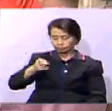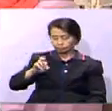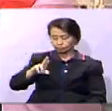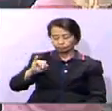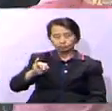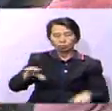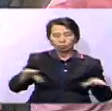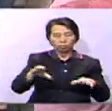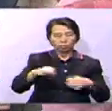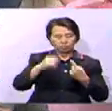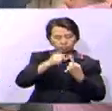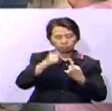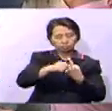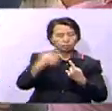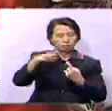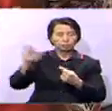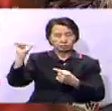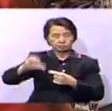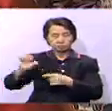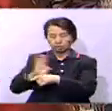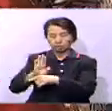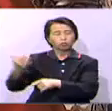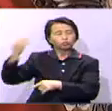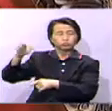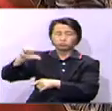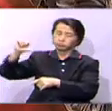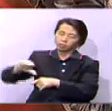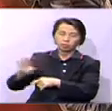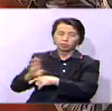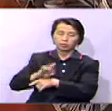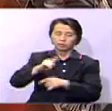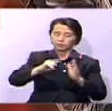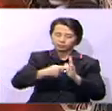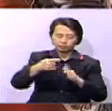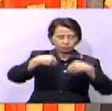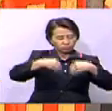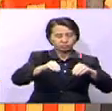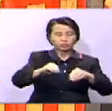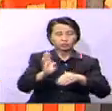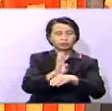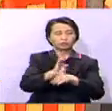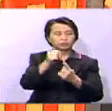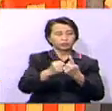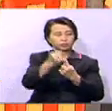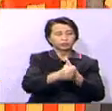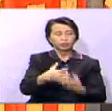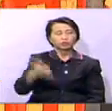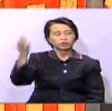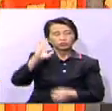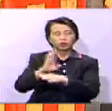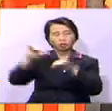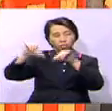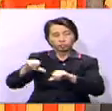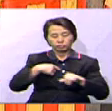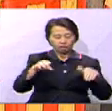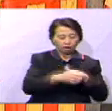perniagaan pisang goreng selepas gagal dengan perniagaan sebelumnya. Ada yang itu fikir-fikir tak ada benda jalan lain, masa tu dah